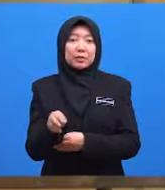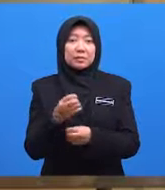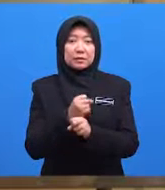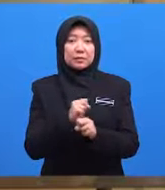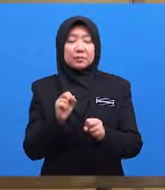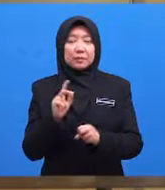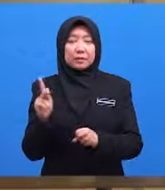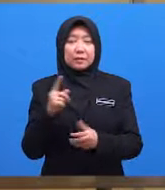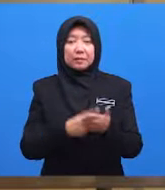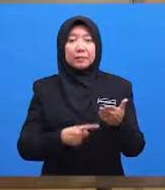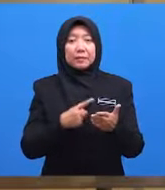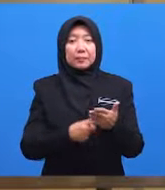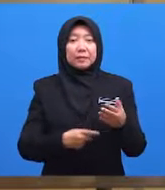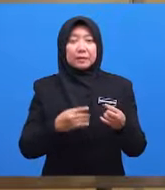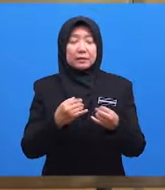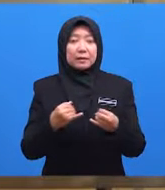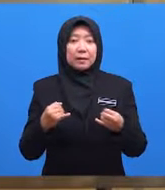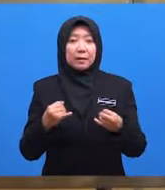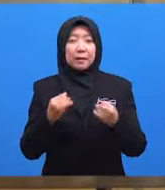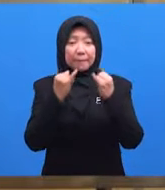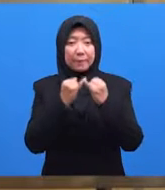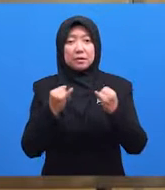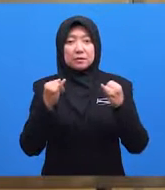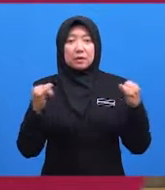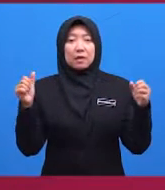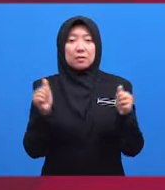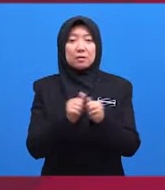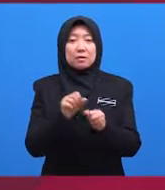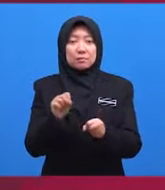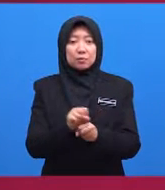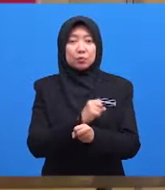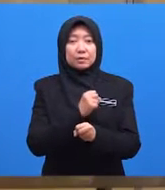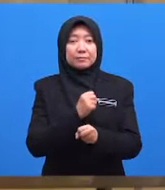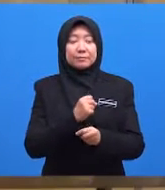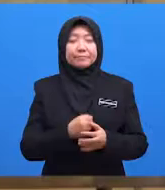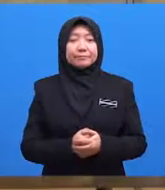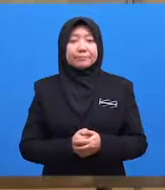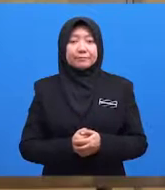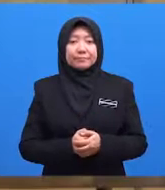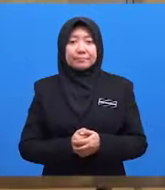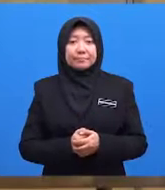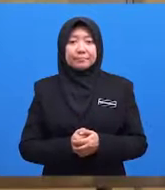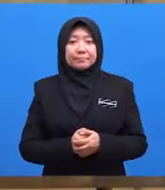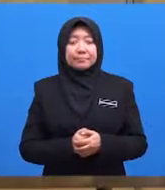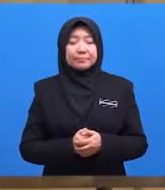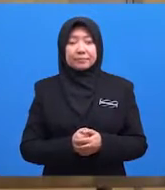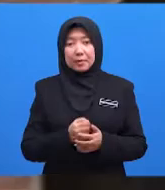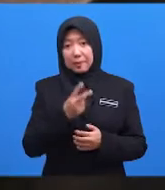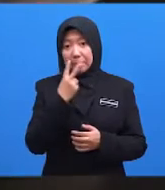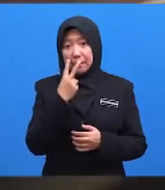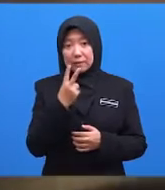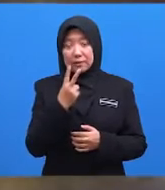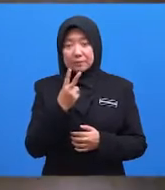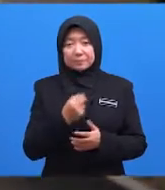menyediakan apa-apa jenis pasta dengan sempurna. Baiklah, nampaknya